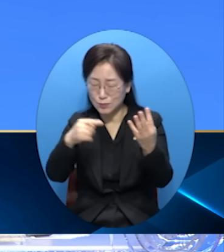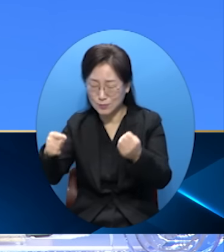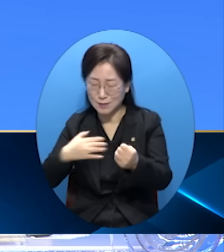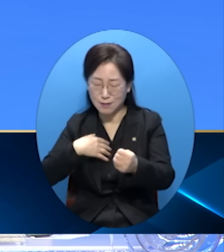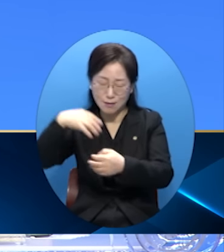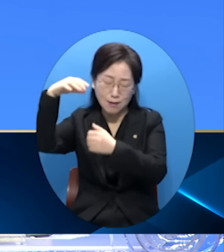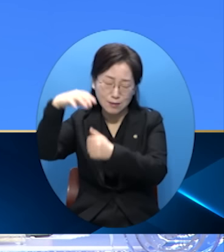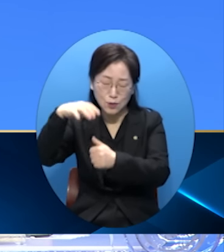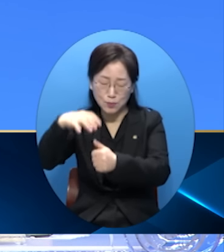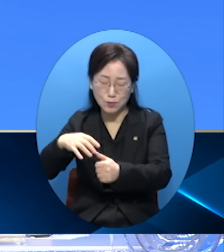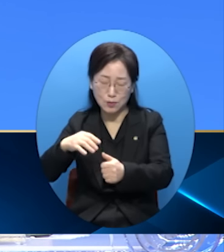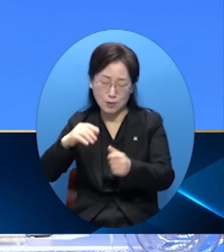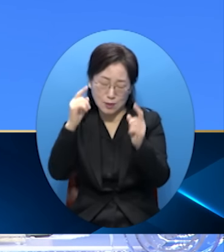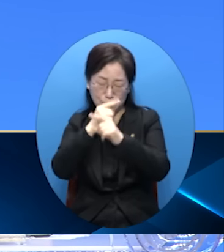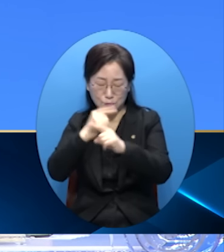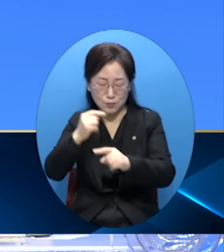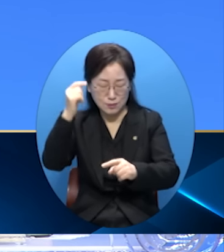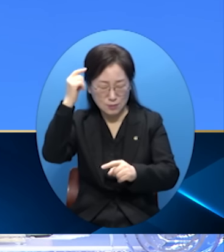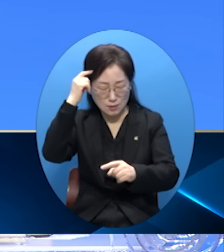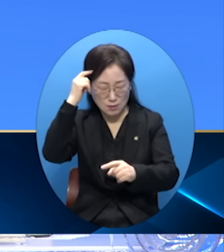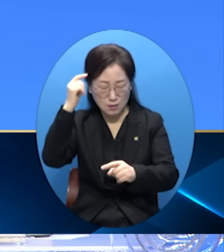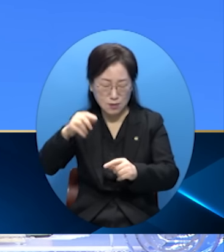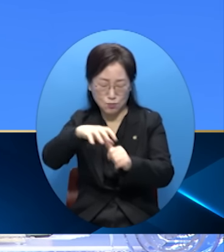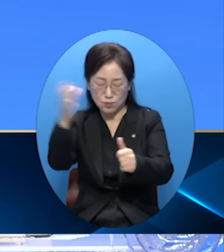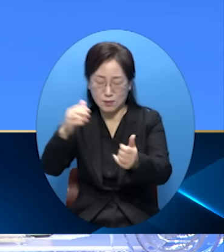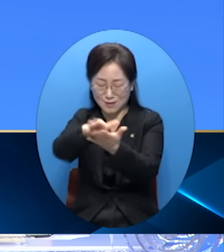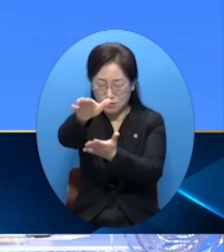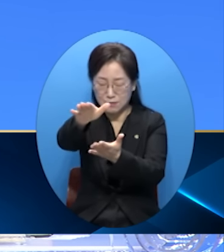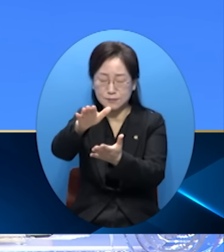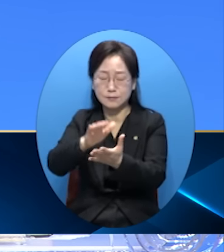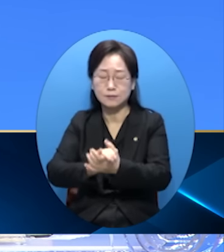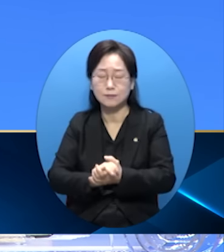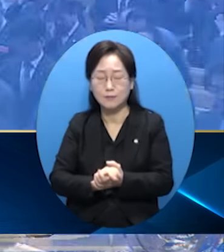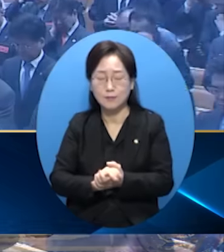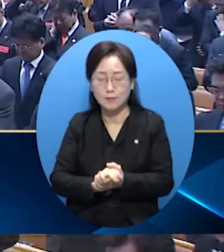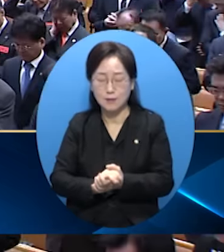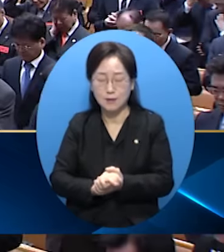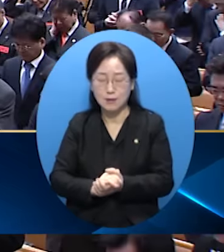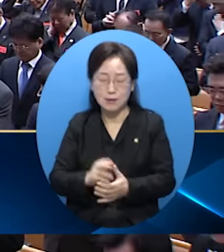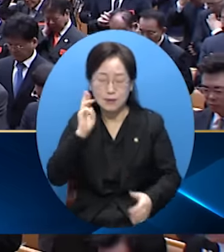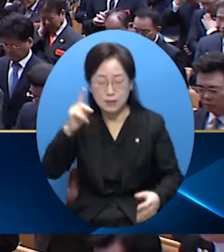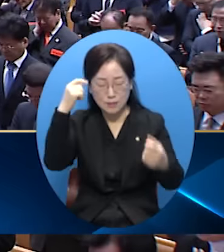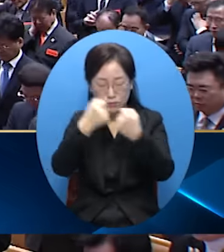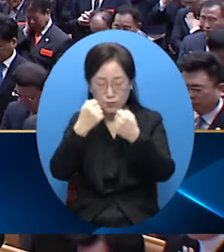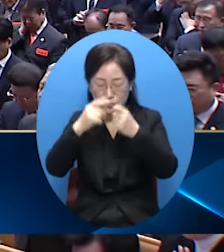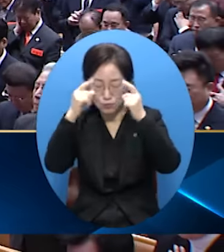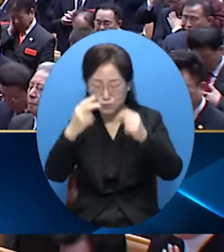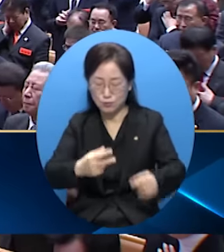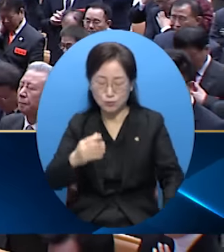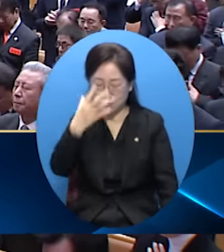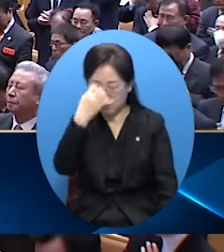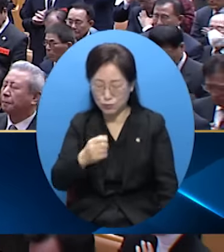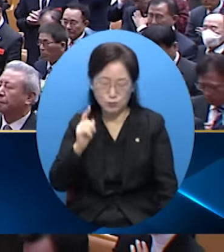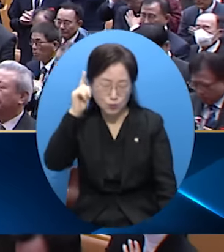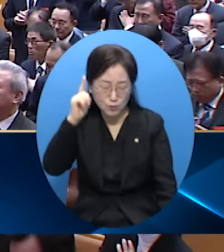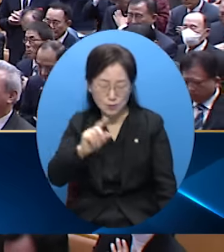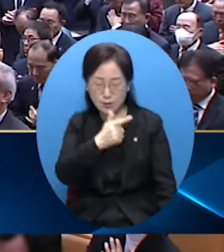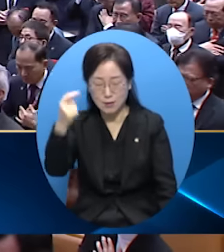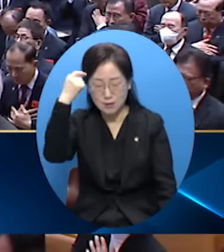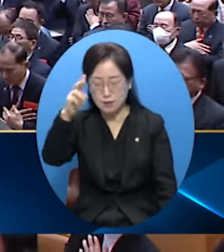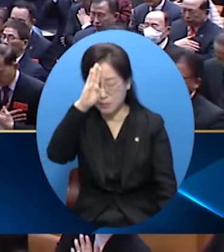괴롭히는 부정적인 세력은 묶음을 놓고 떠나 갈지어다. 심한 두통, 불면증, 우울증, 노르제,